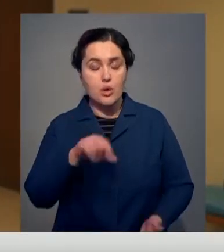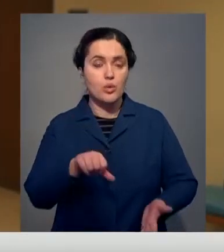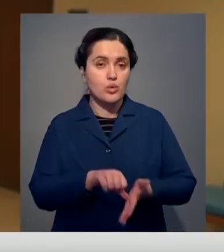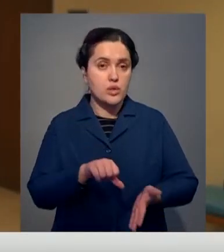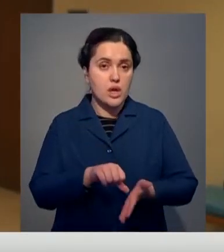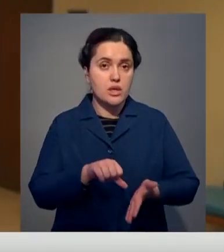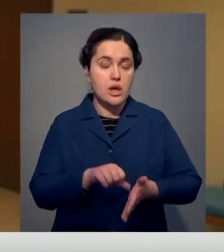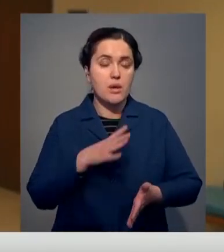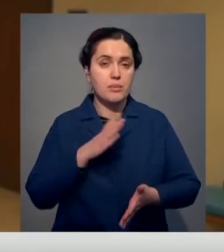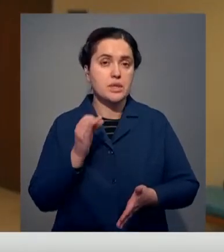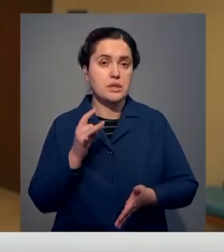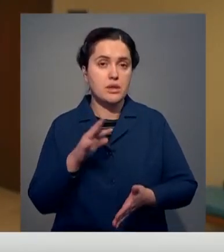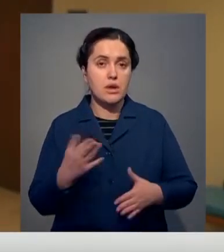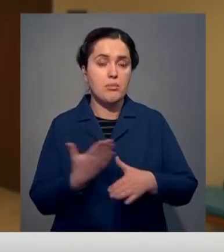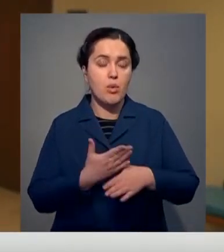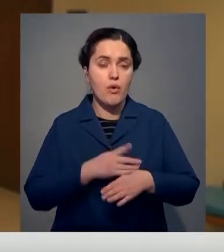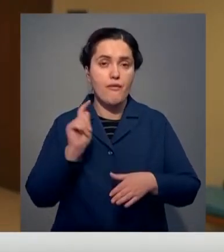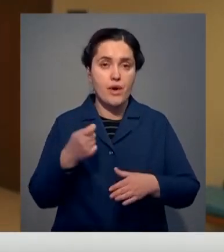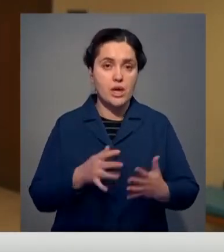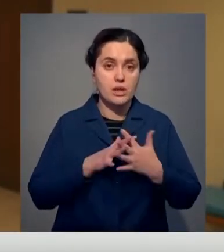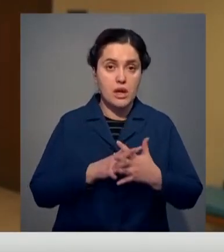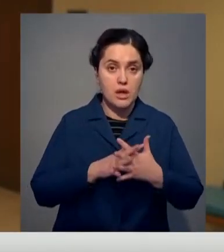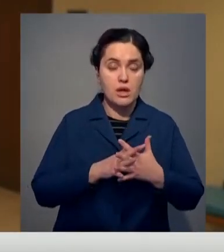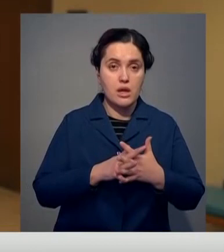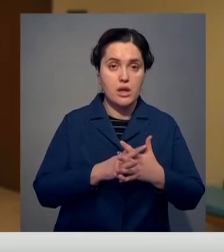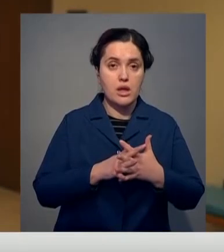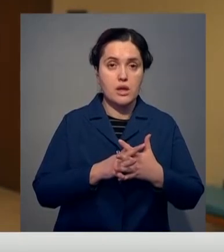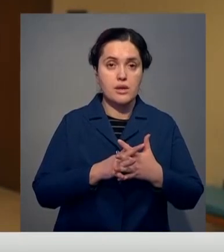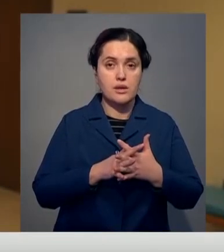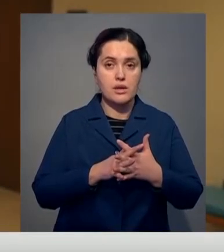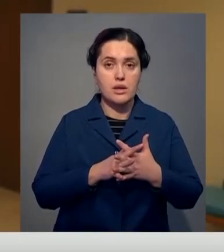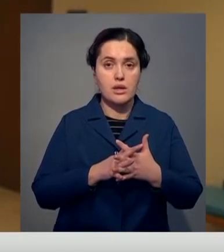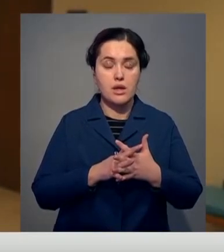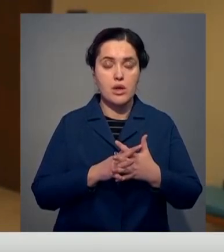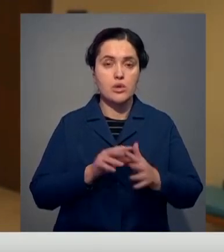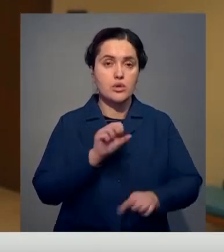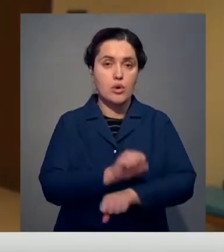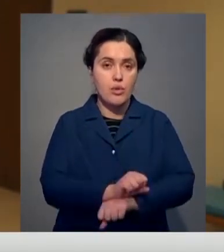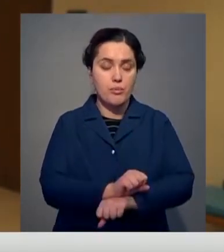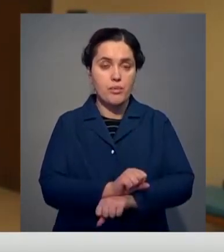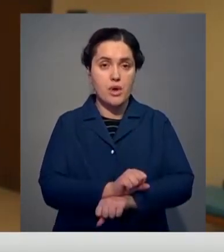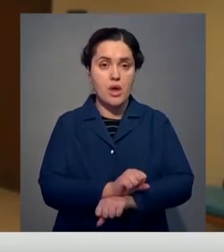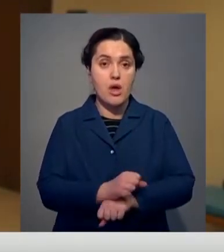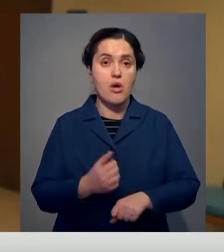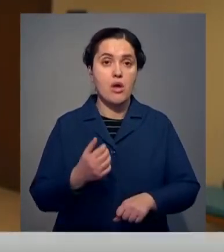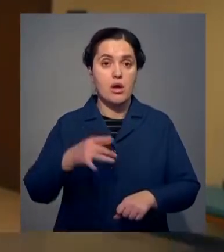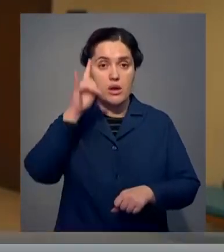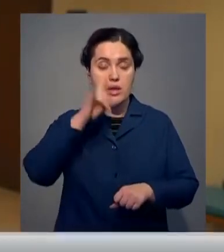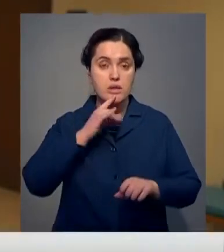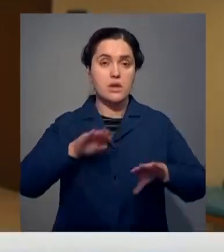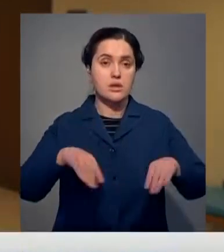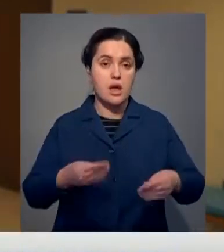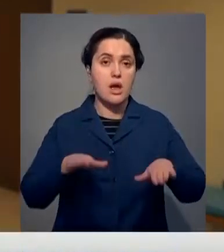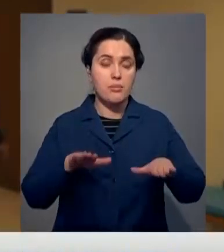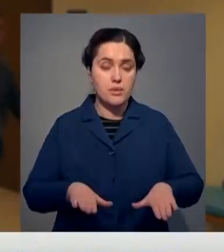во время своего членства в Совете Безопасности ООН. И мы, конечно же, как страна, предоставившая платформу под